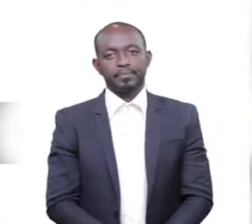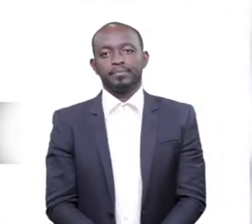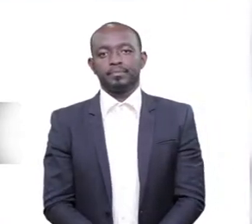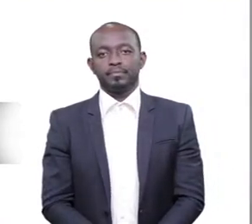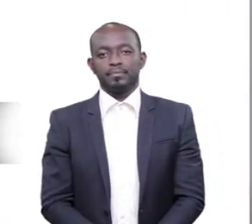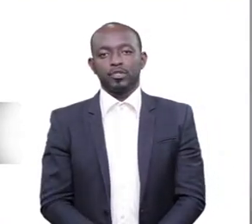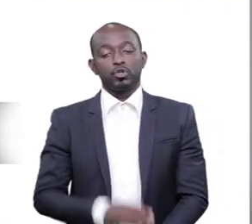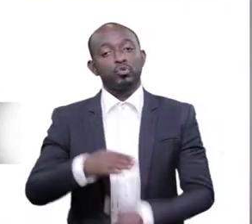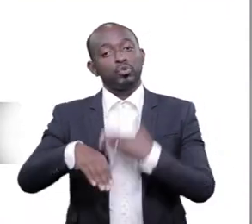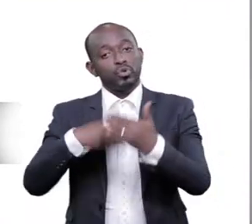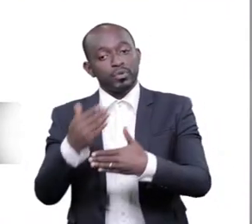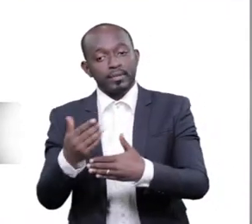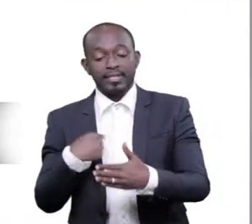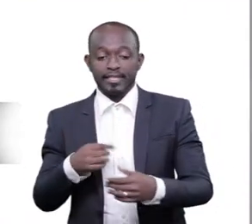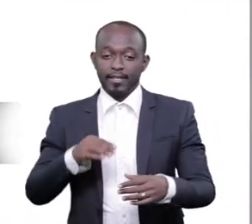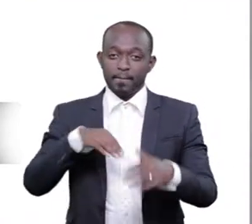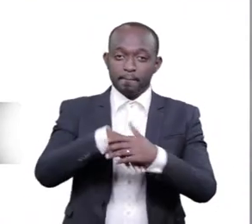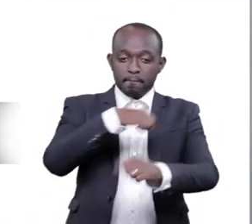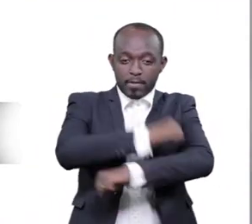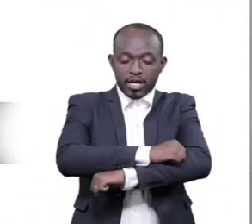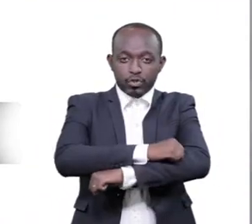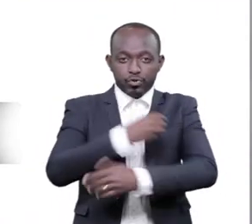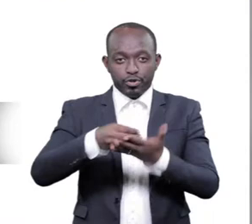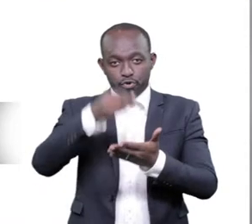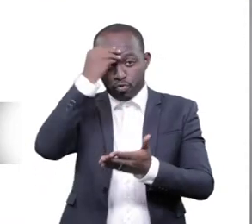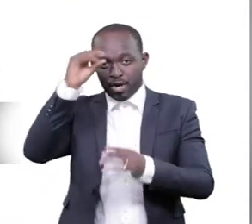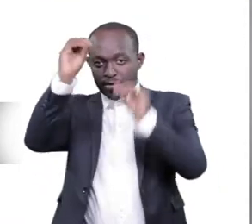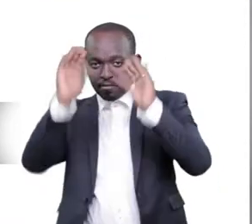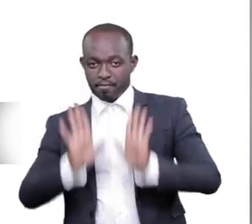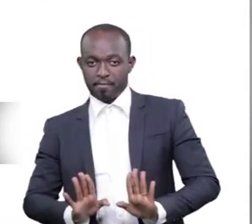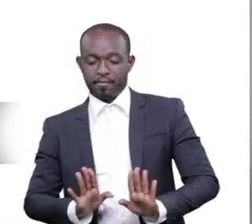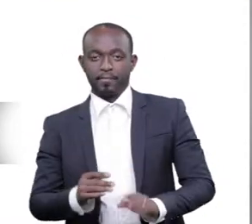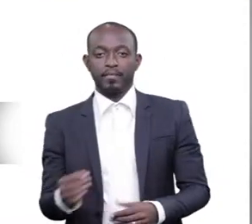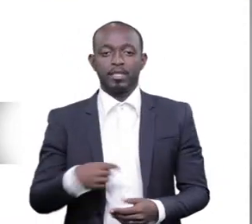ndangije ikinini nyine gitakara mu nuza muri pipitire y'intebe